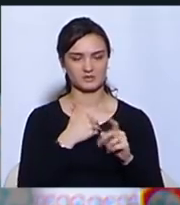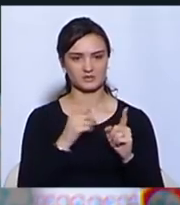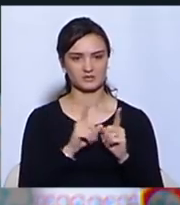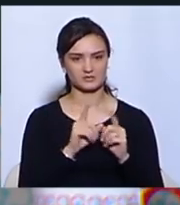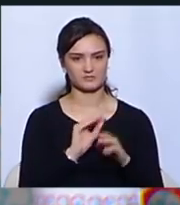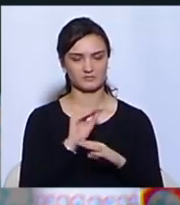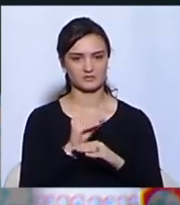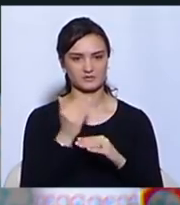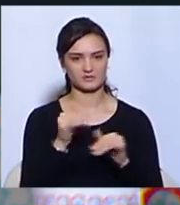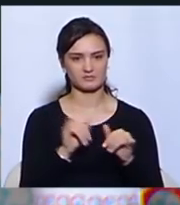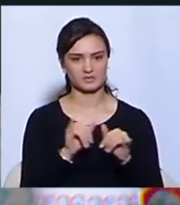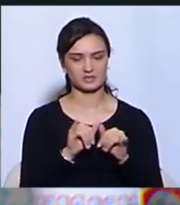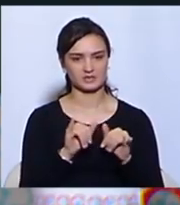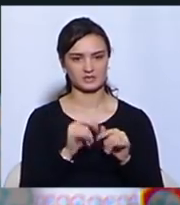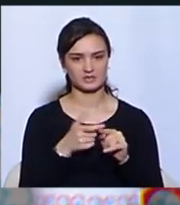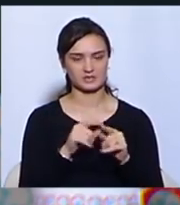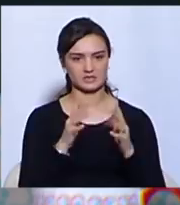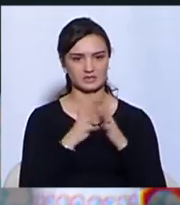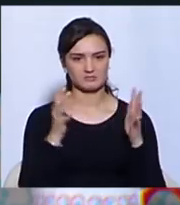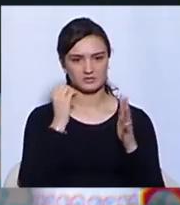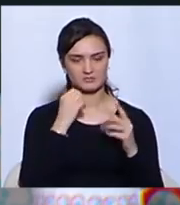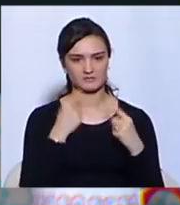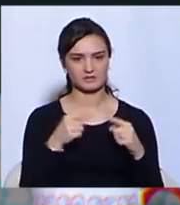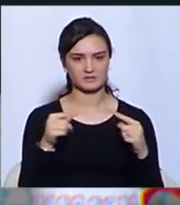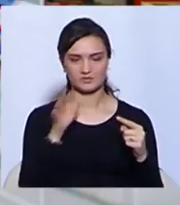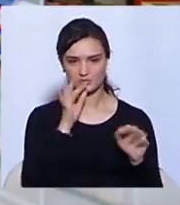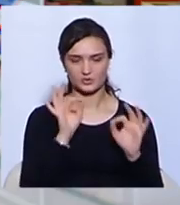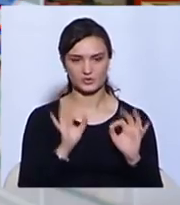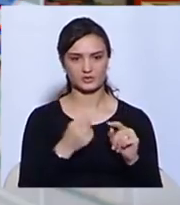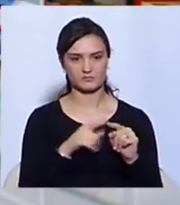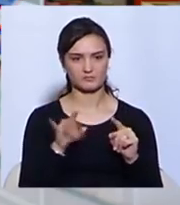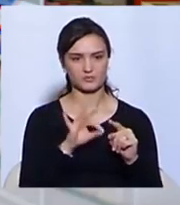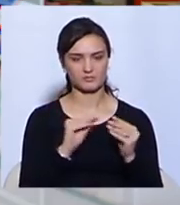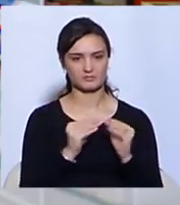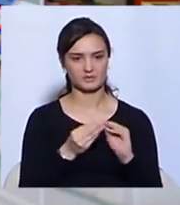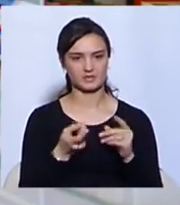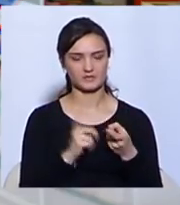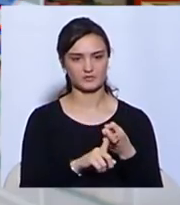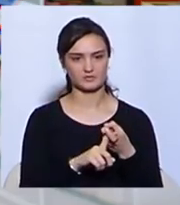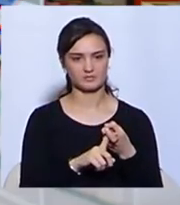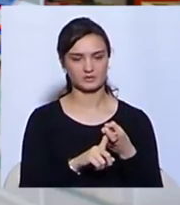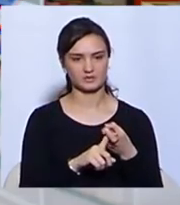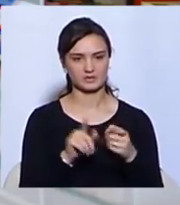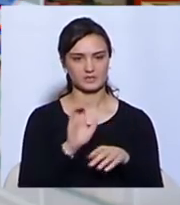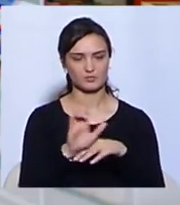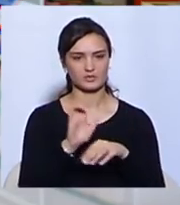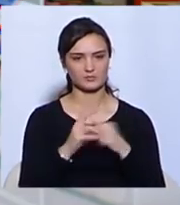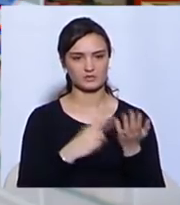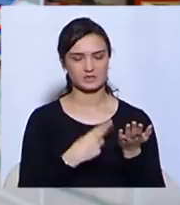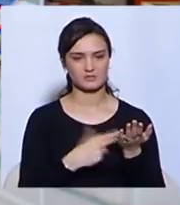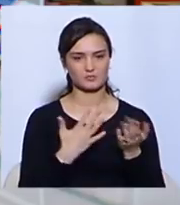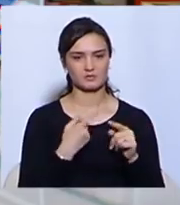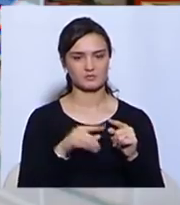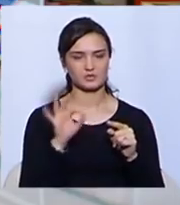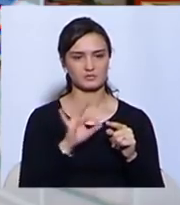ასევე შევბატო თქვენ მაგიდას. ძალიან დიდი მადლობა. სხვადასხვა დროს სწორედ იმ პრობლემებთან დაკავშირებით გამოცემული წიგნები,